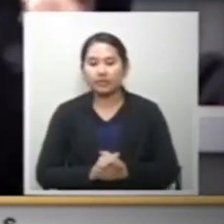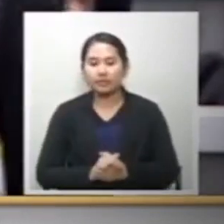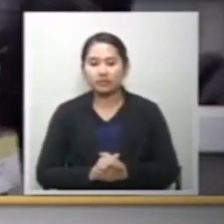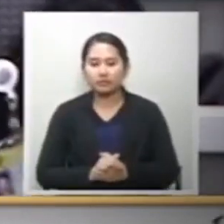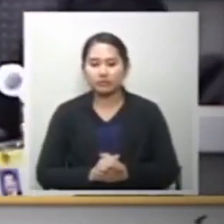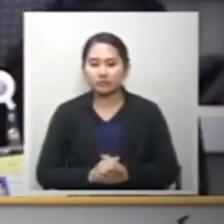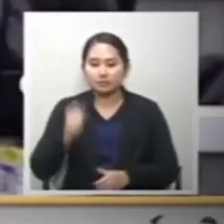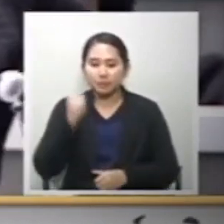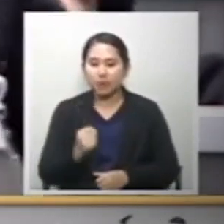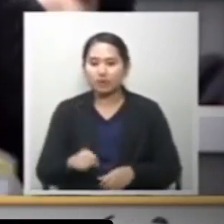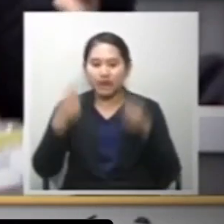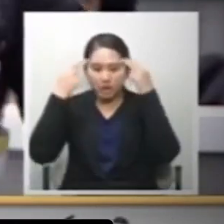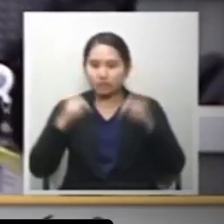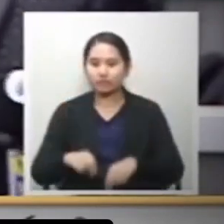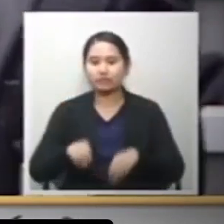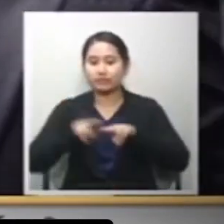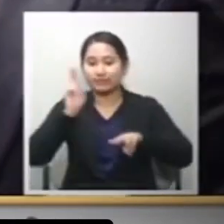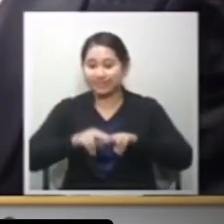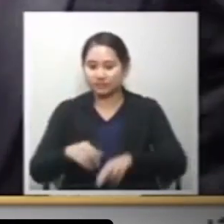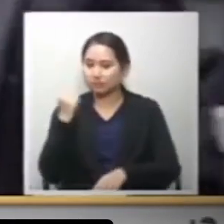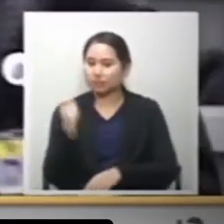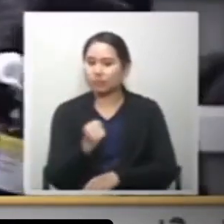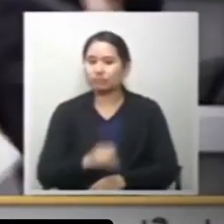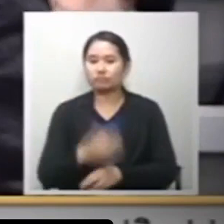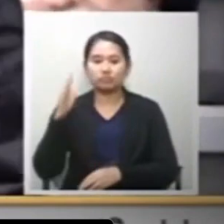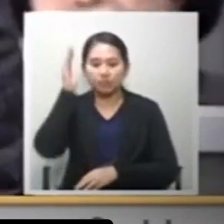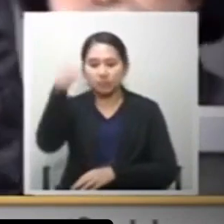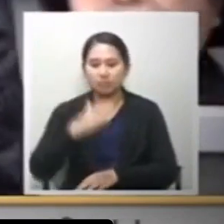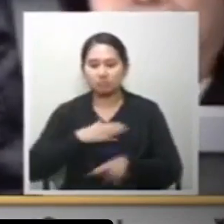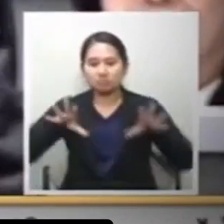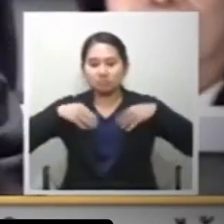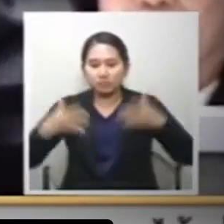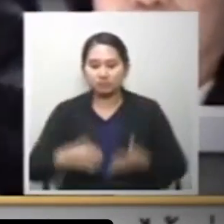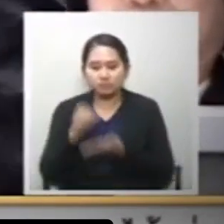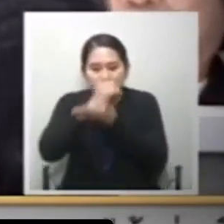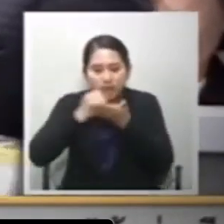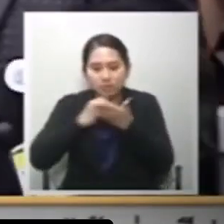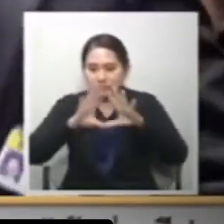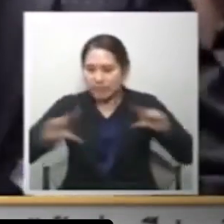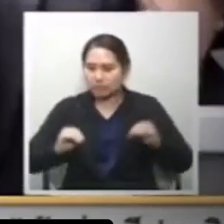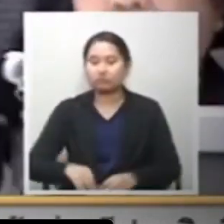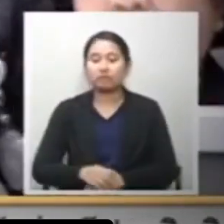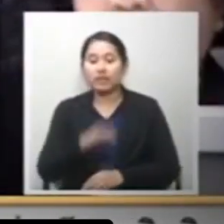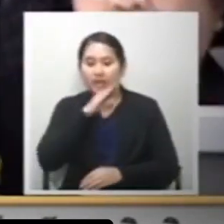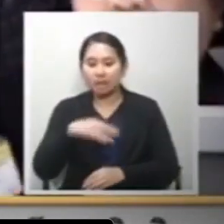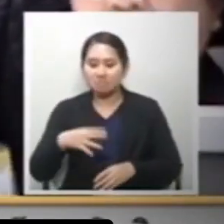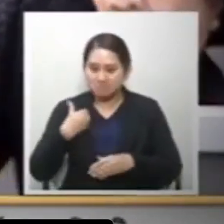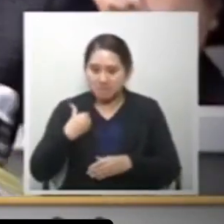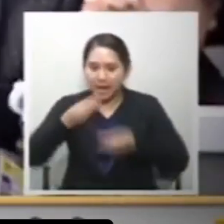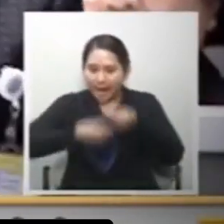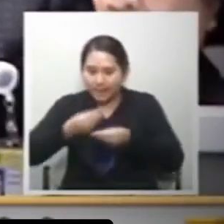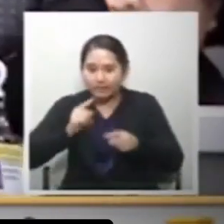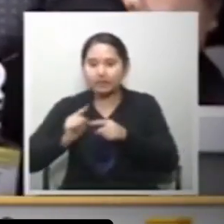นายกนั่งหัวโต๊ะทุบเลยปั้งเฮ้ยต่อไปนี้ผมไม่ยอมแล้วนะยาเสพติดต้องไม่ให้มีถ้ามีผู้ว่าต้องรับผิดชอบ